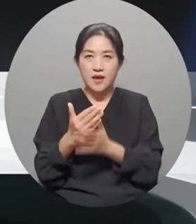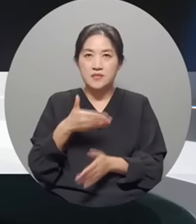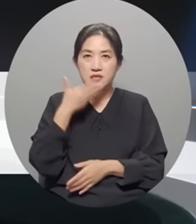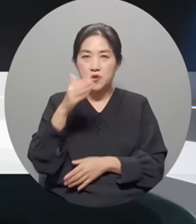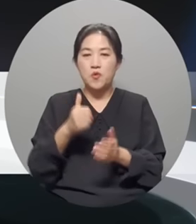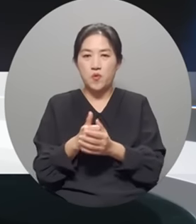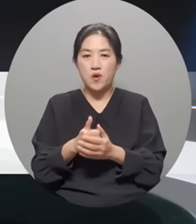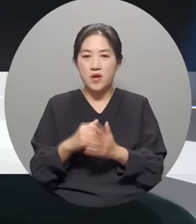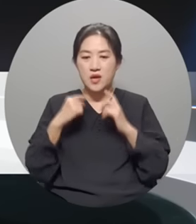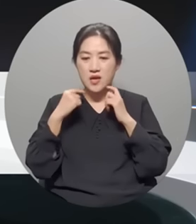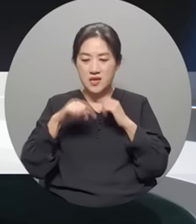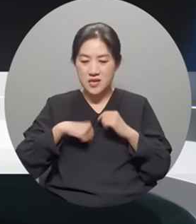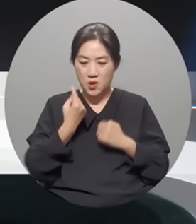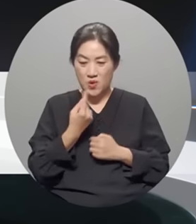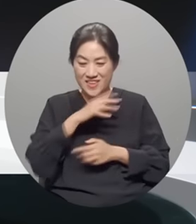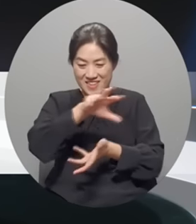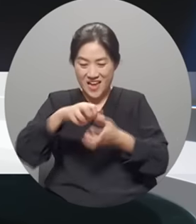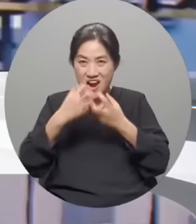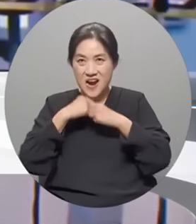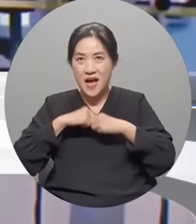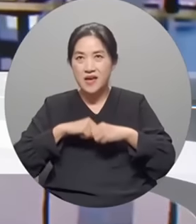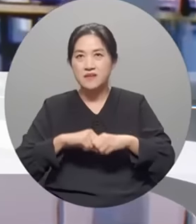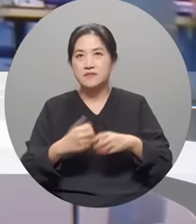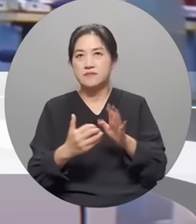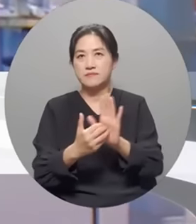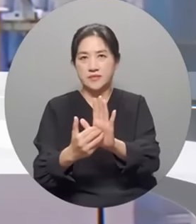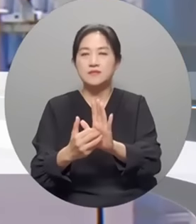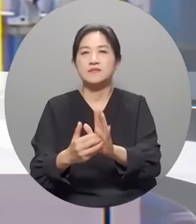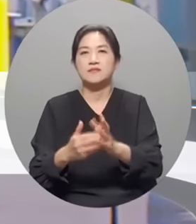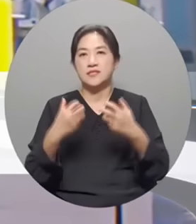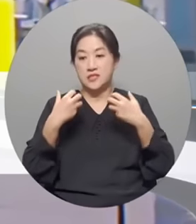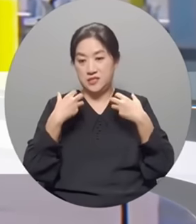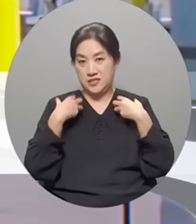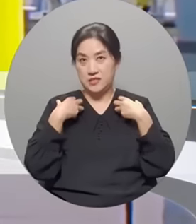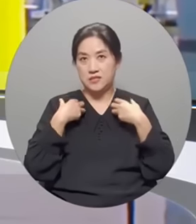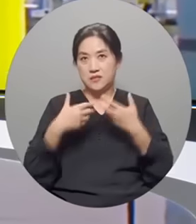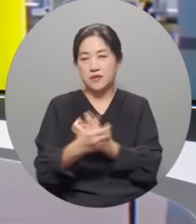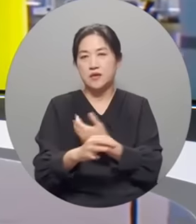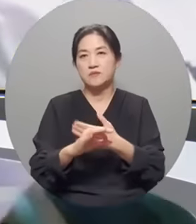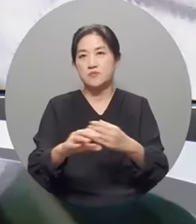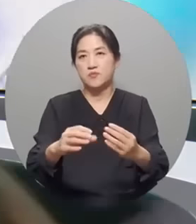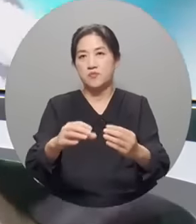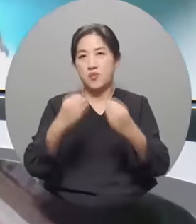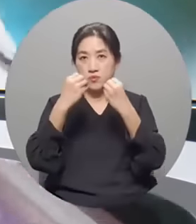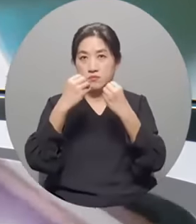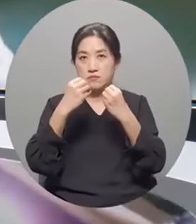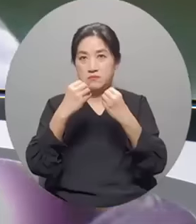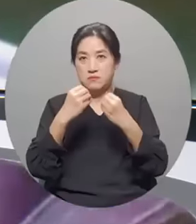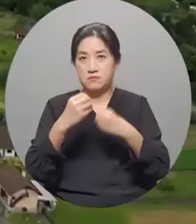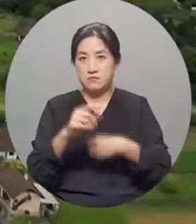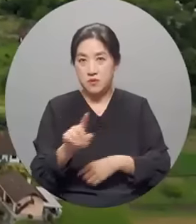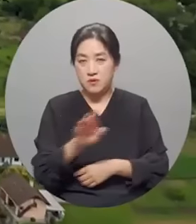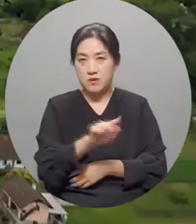반독점 당국이 계약을 일시 보류하라는 결정을 내린 건데요. 박소희 기자가 보도합니다.